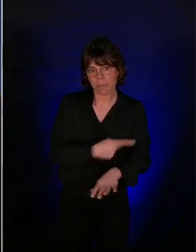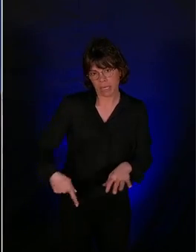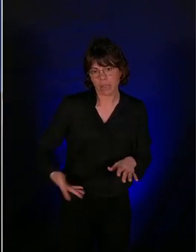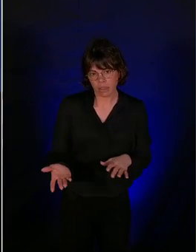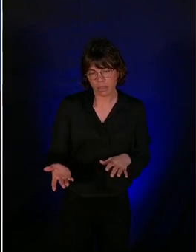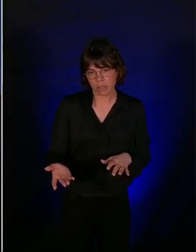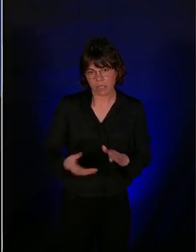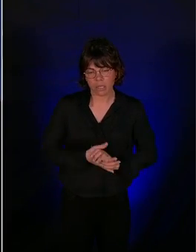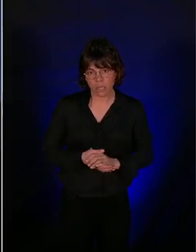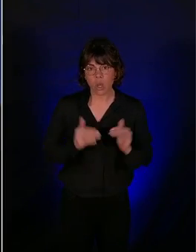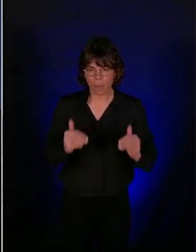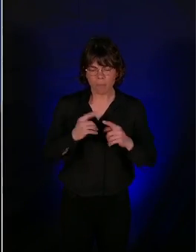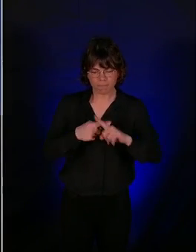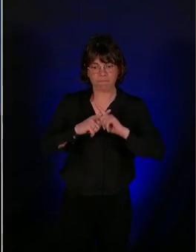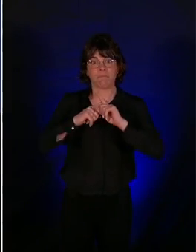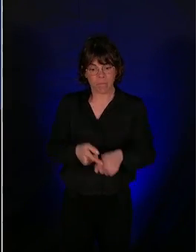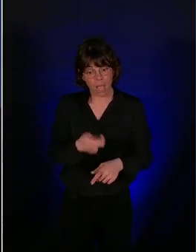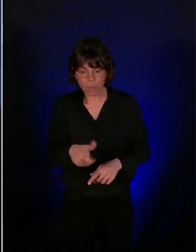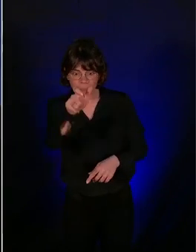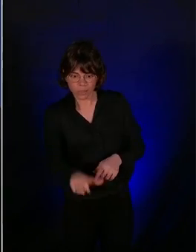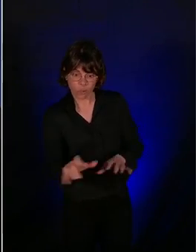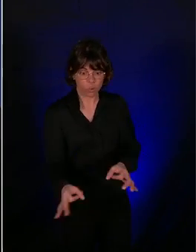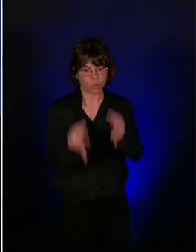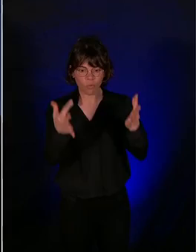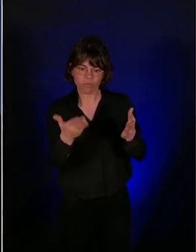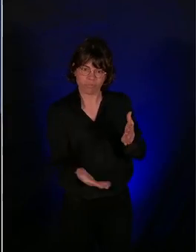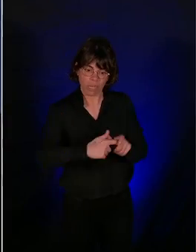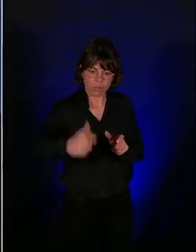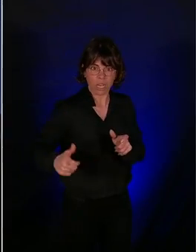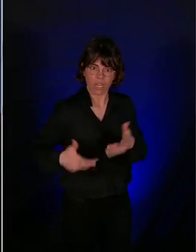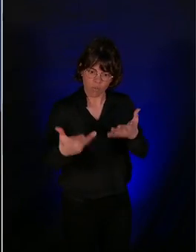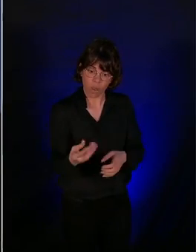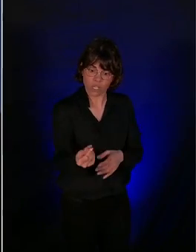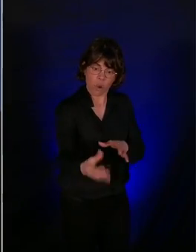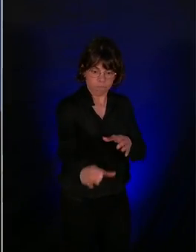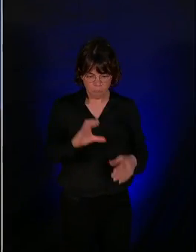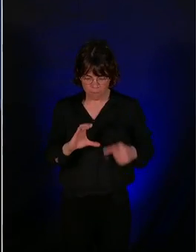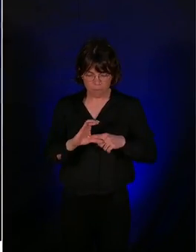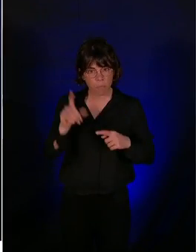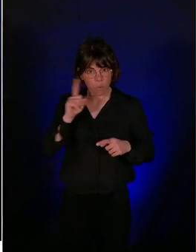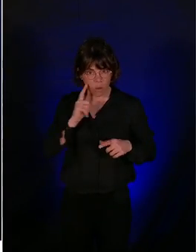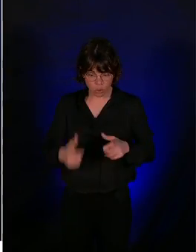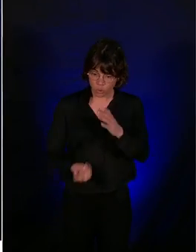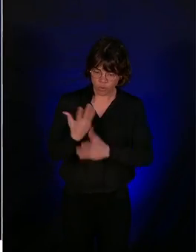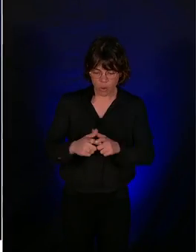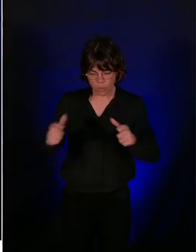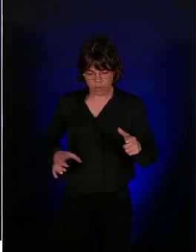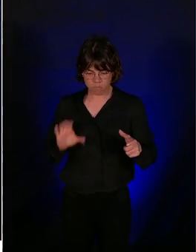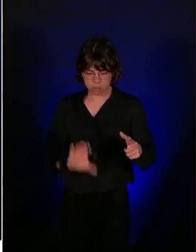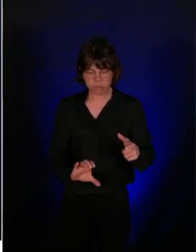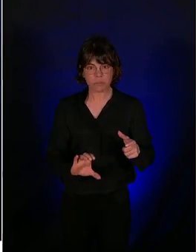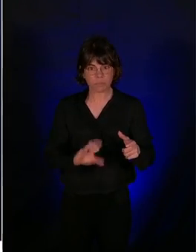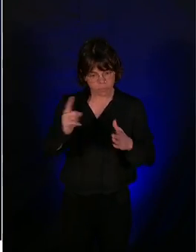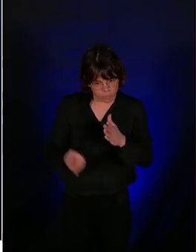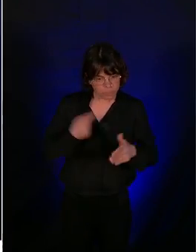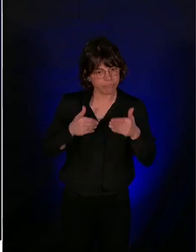quand même réussi à finir à convaincre un industriel de remettre de l'argent pour essayer de réinvestir une nouvelle usine pour essayer de réimplanter